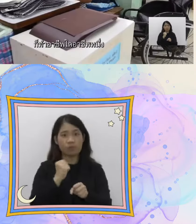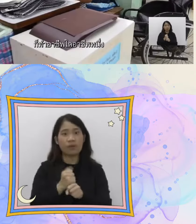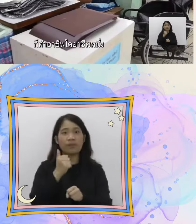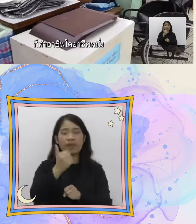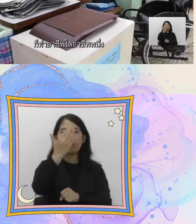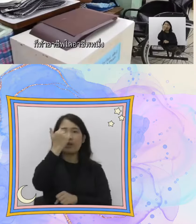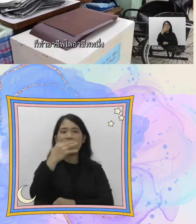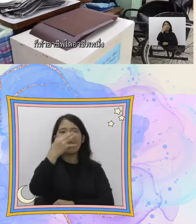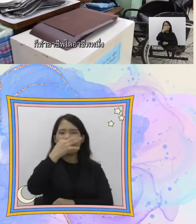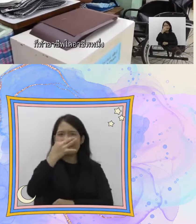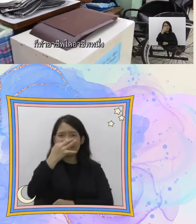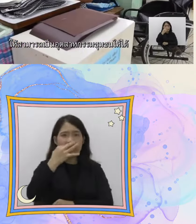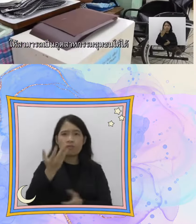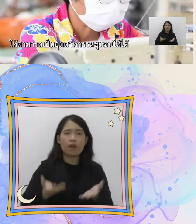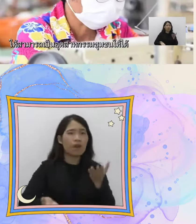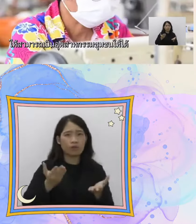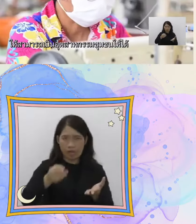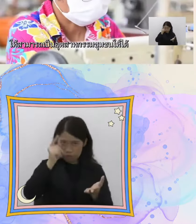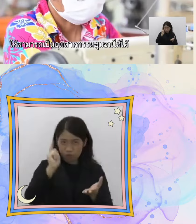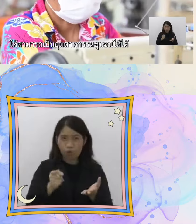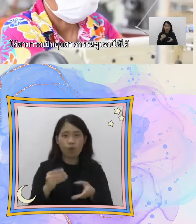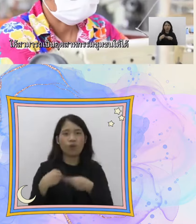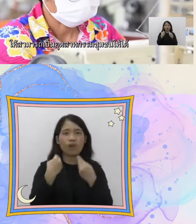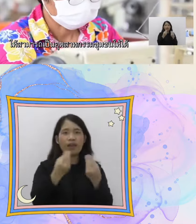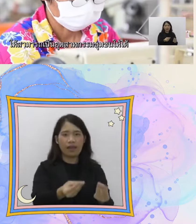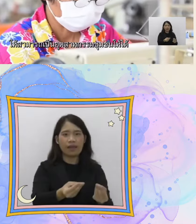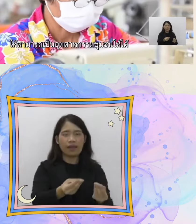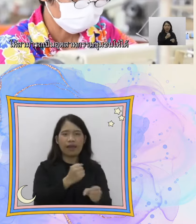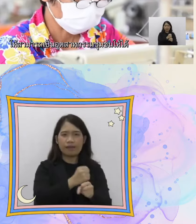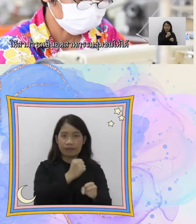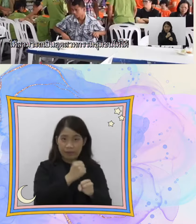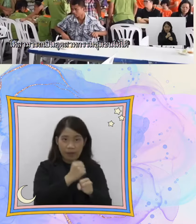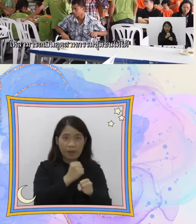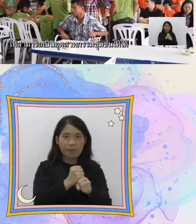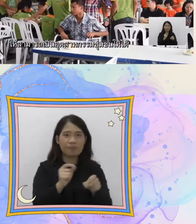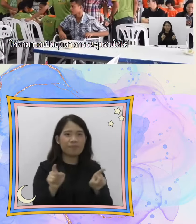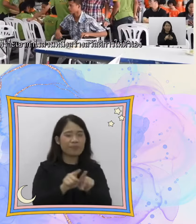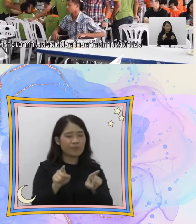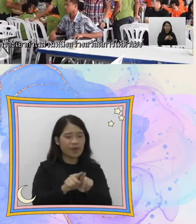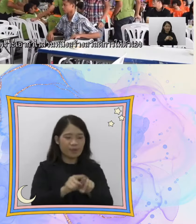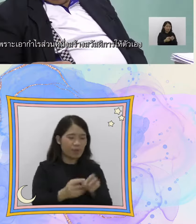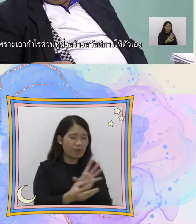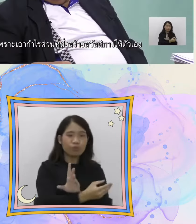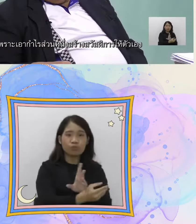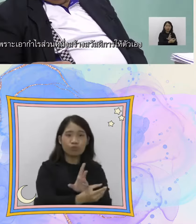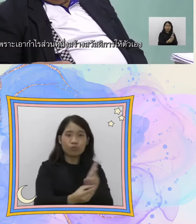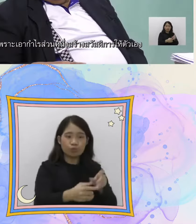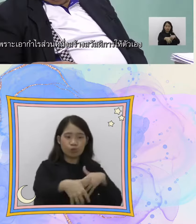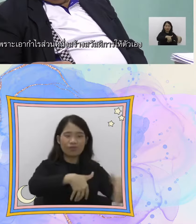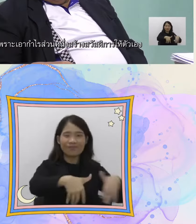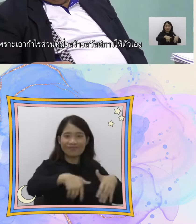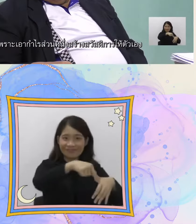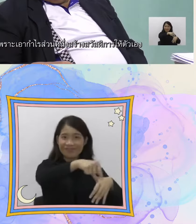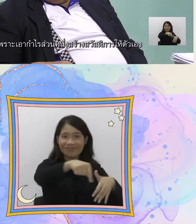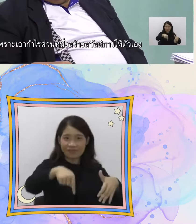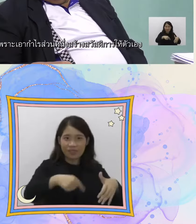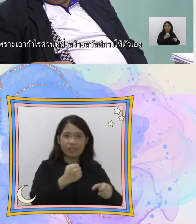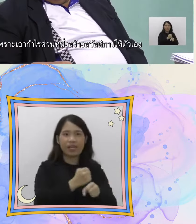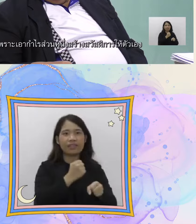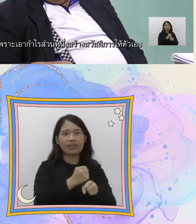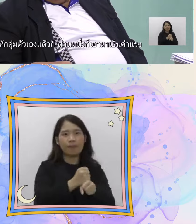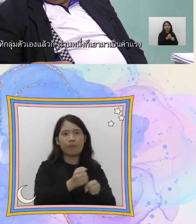ทำอาชีพใจ ให้สามารถเป็อุศารกับ ของชุเอาcents สร้างถSet Baş95